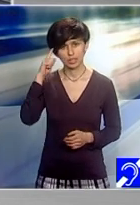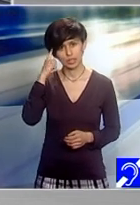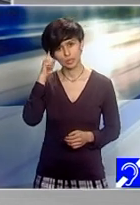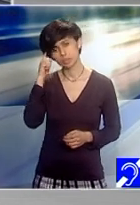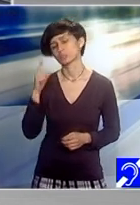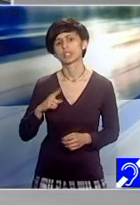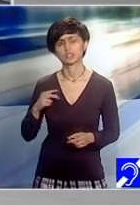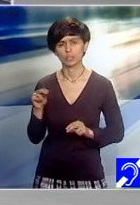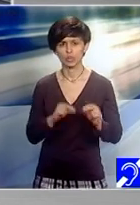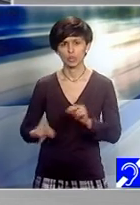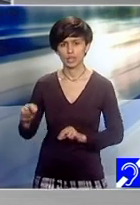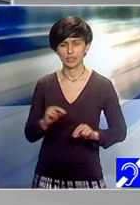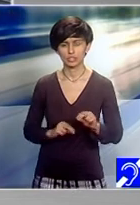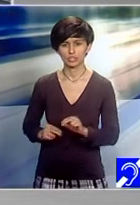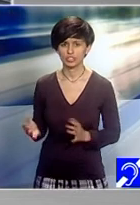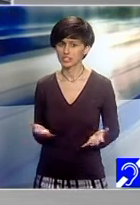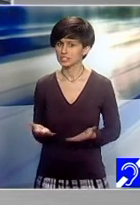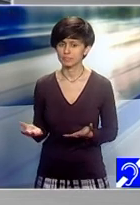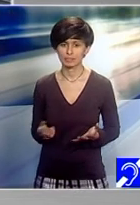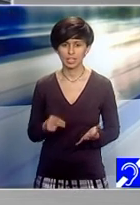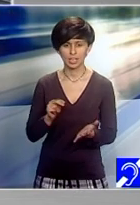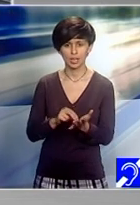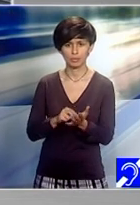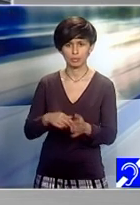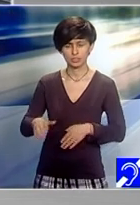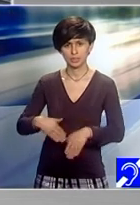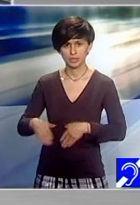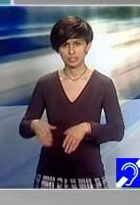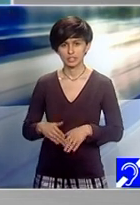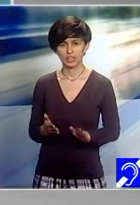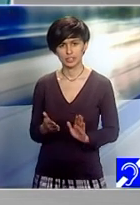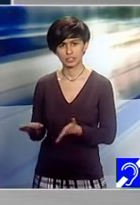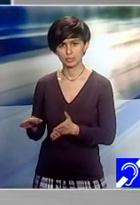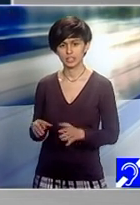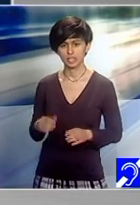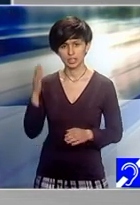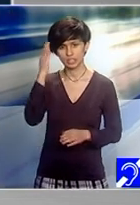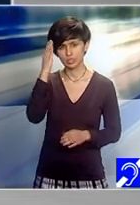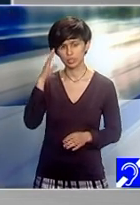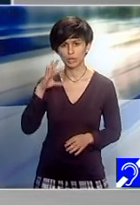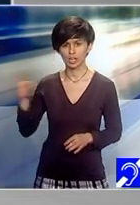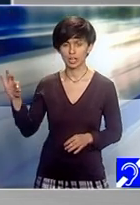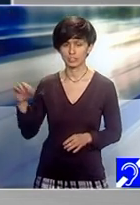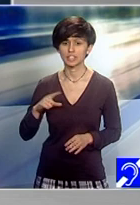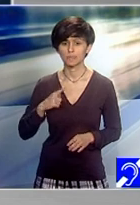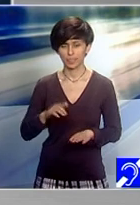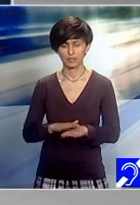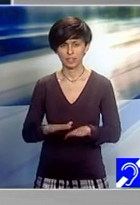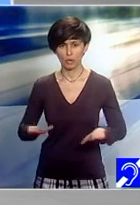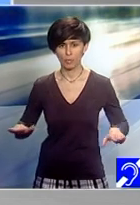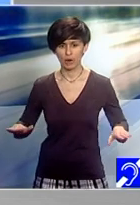o asociație care a propus Ministerului ca, pornind de la școală altfel, să fie cumva o bază